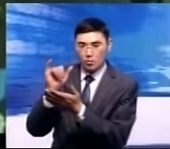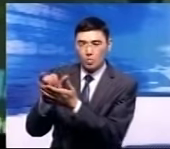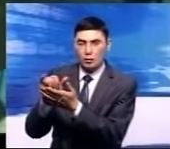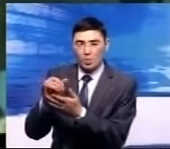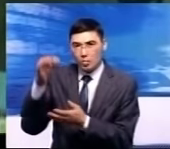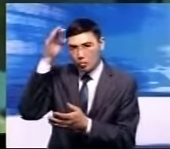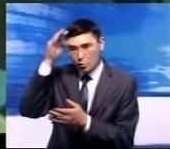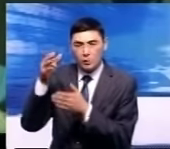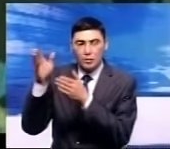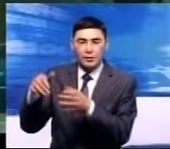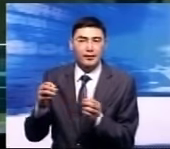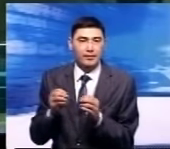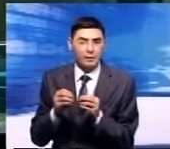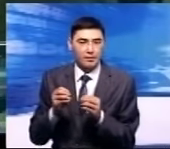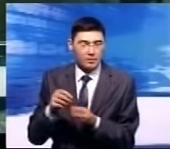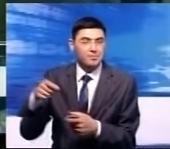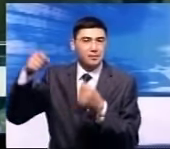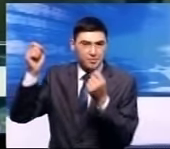своей родины,